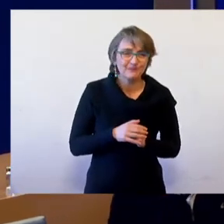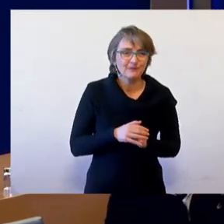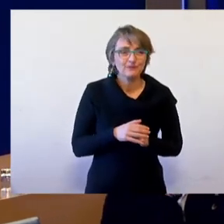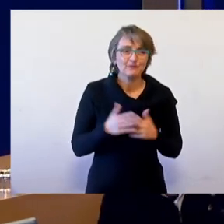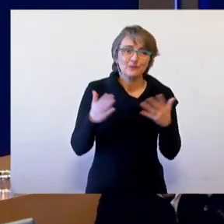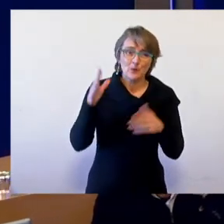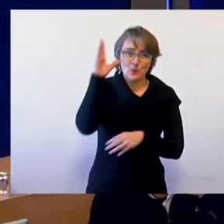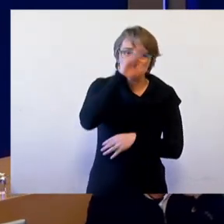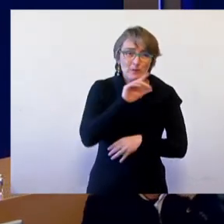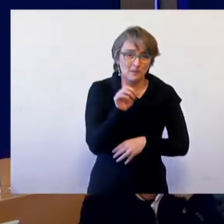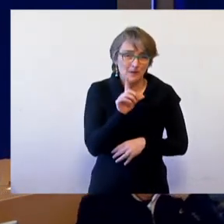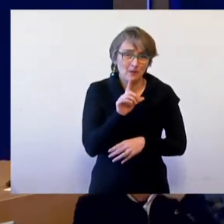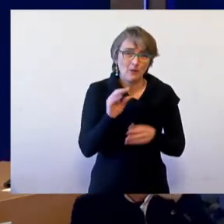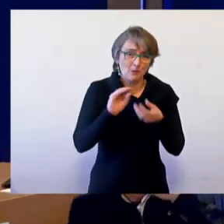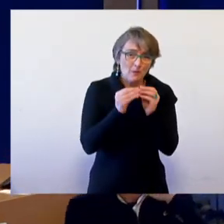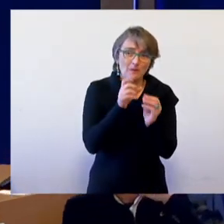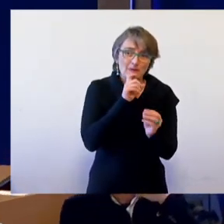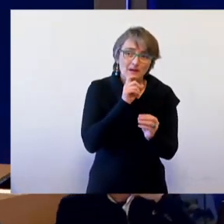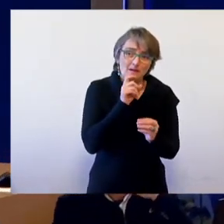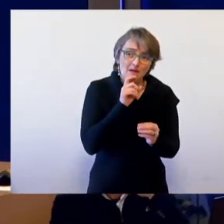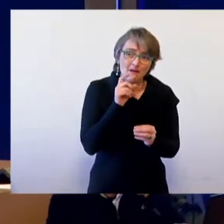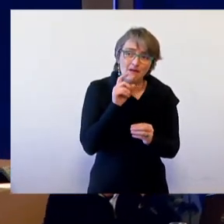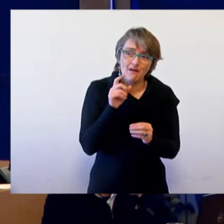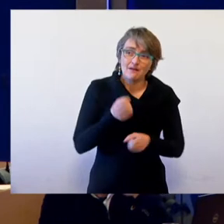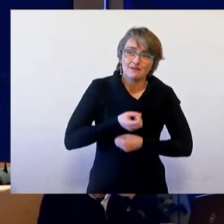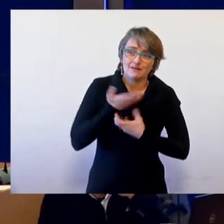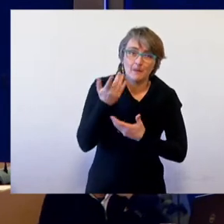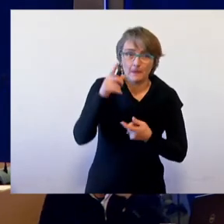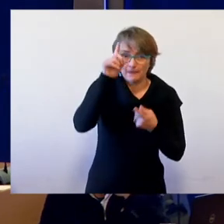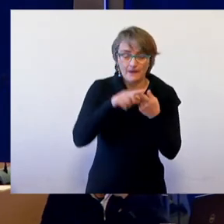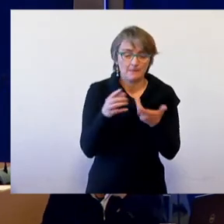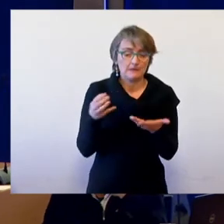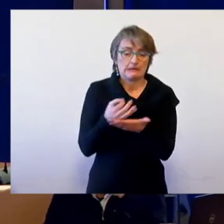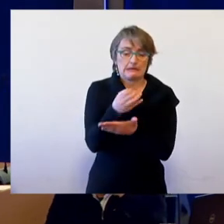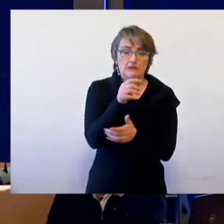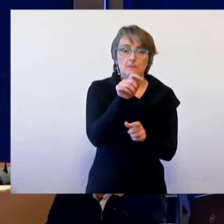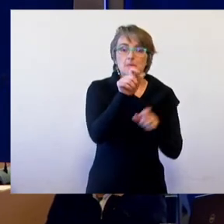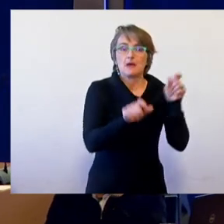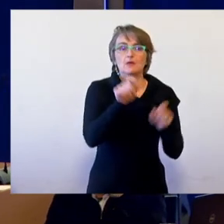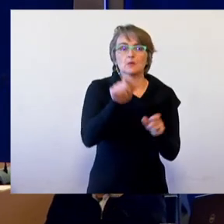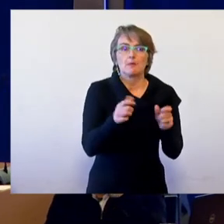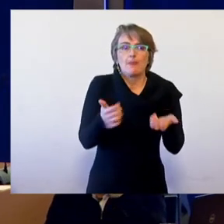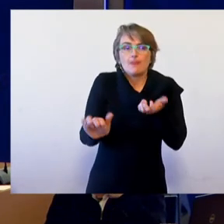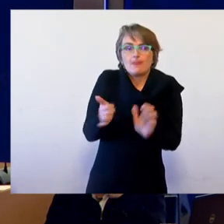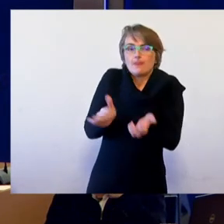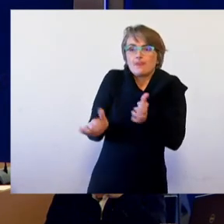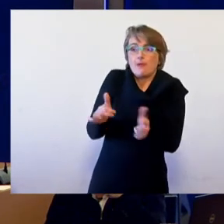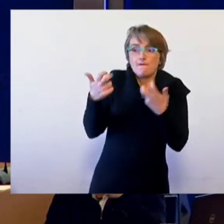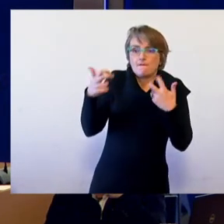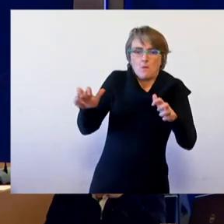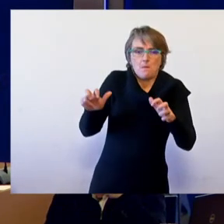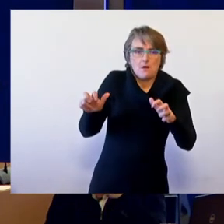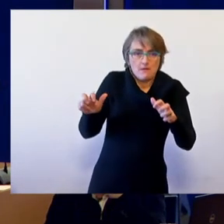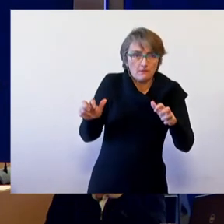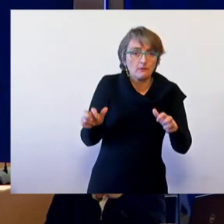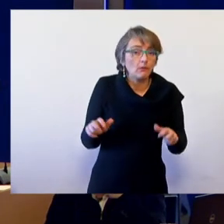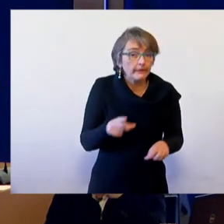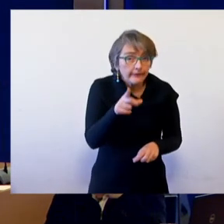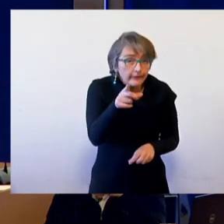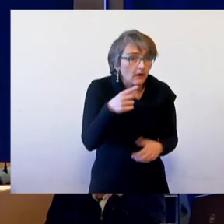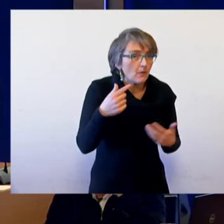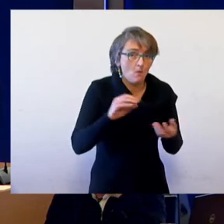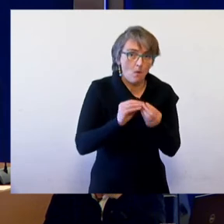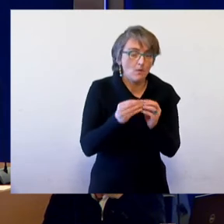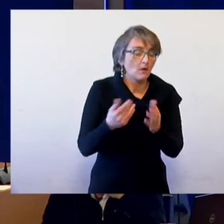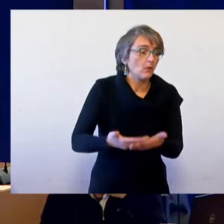pas faire oublier le problème majeur que vous mentionniez justement, c'est les stratégies d'évitement de la carte scolaire, qui sont un problème majeur. C'est un phénomène qui n'est pas nouveau,